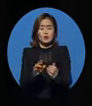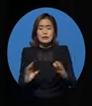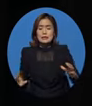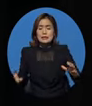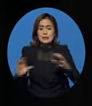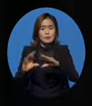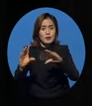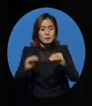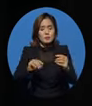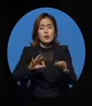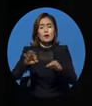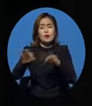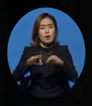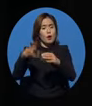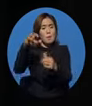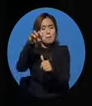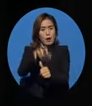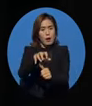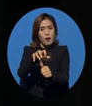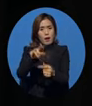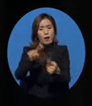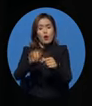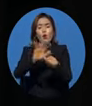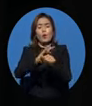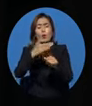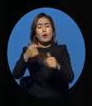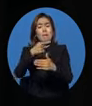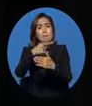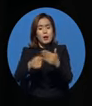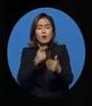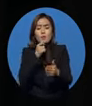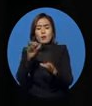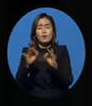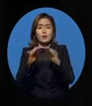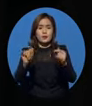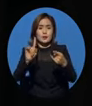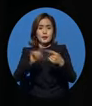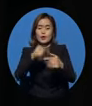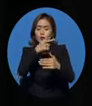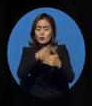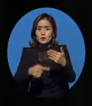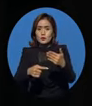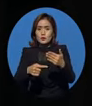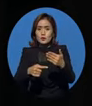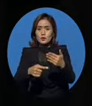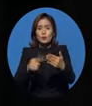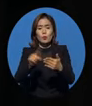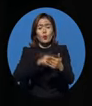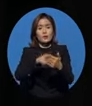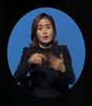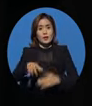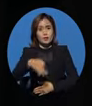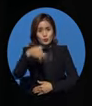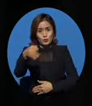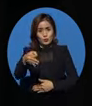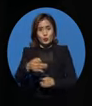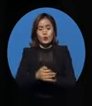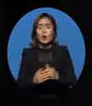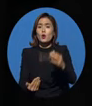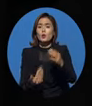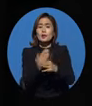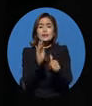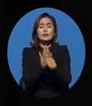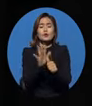지 영업 제안으로 입은 코로나 19p 의 준 소상공인들에게 손실보상 소급 적용을 하겠습니다 재난